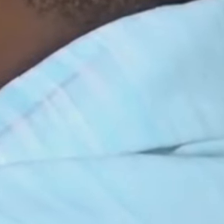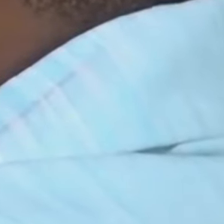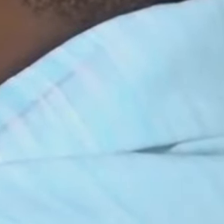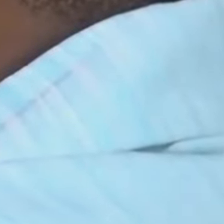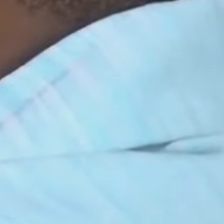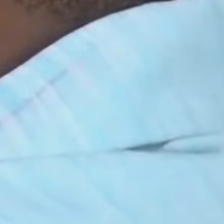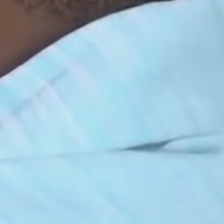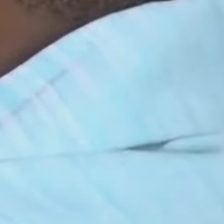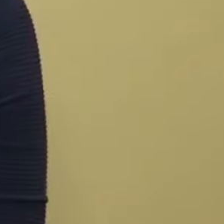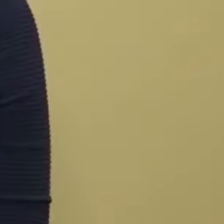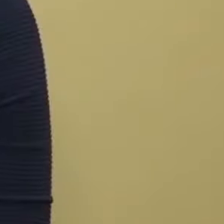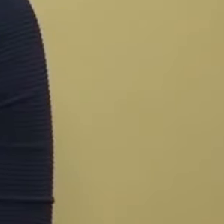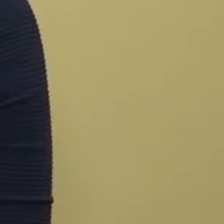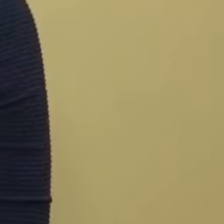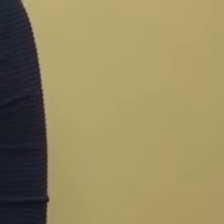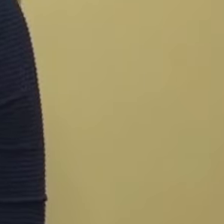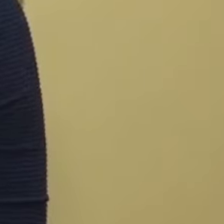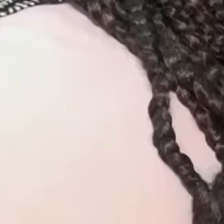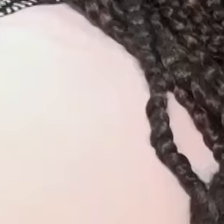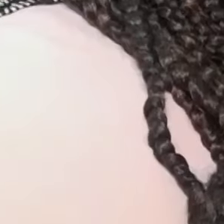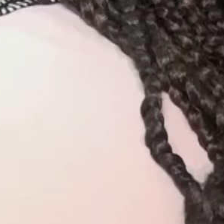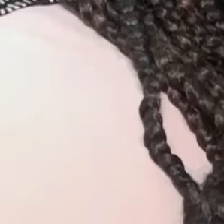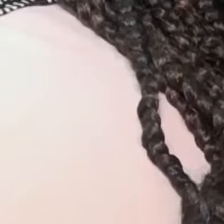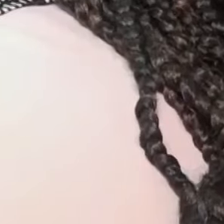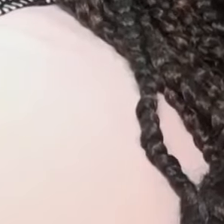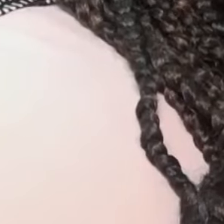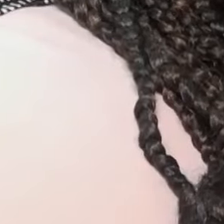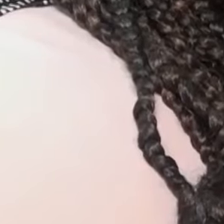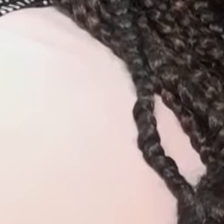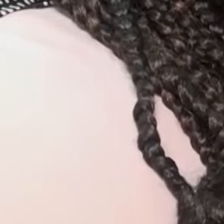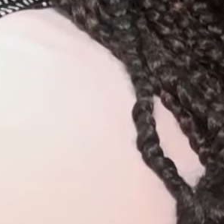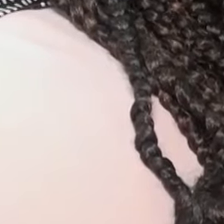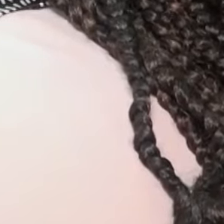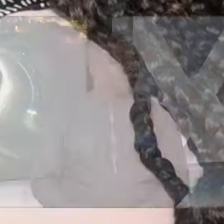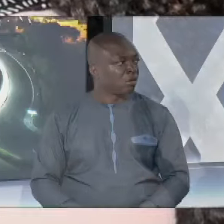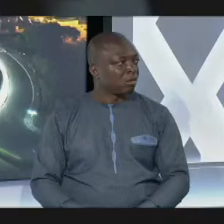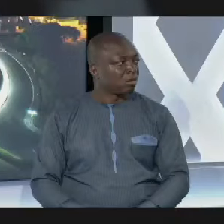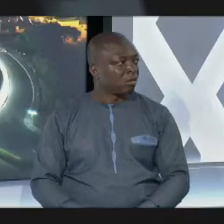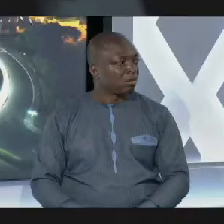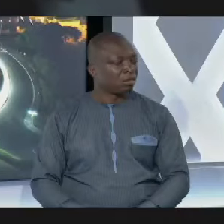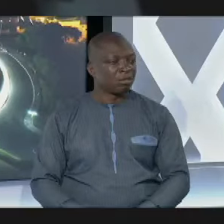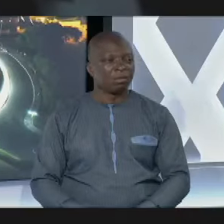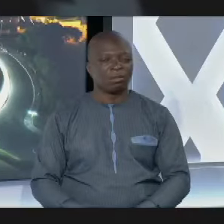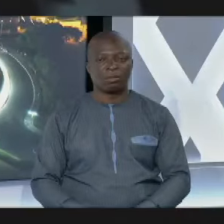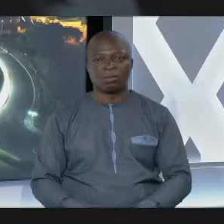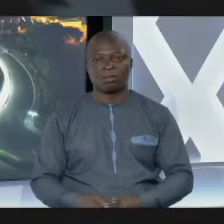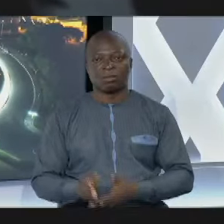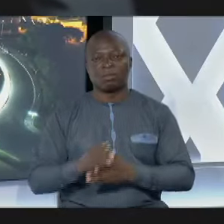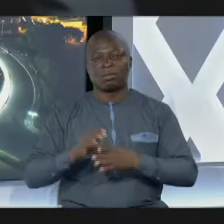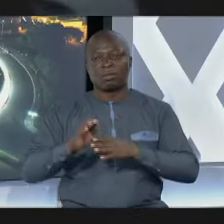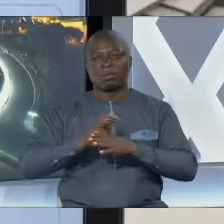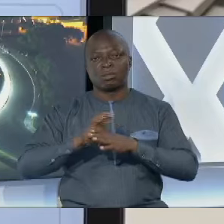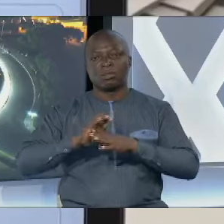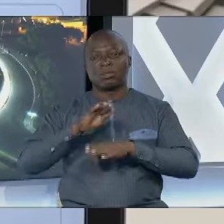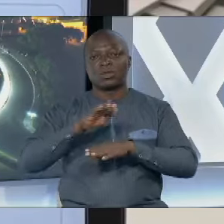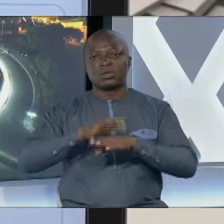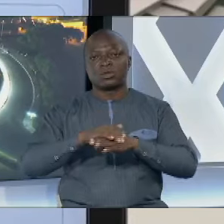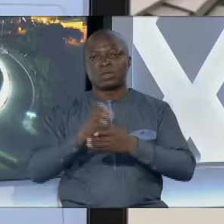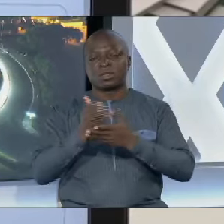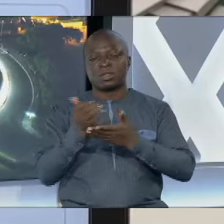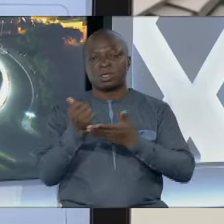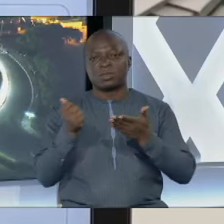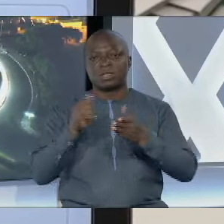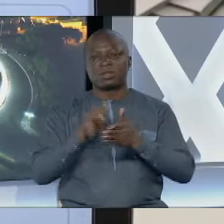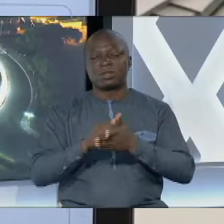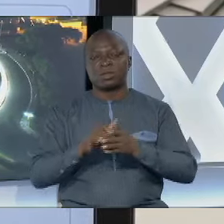d'insertion socio-professionnelle des jeunes. ADAS, c'est aussi des exercices de simulation sur des aspects essentiels dans le